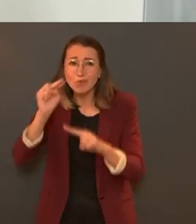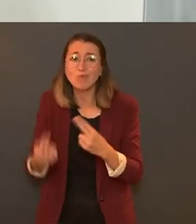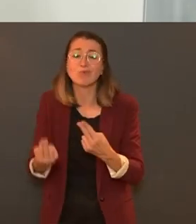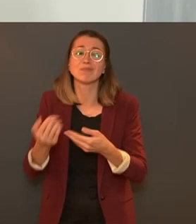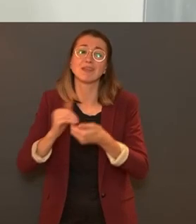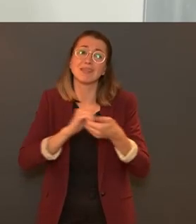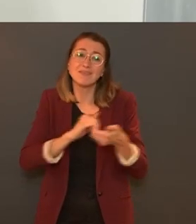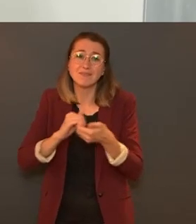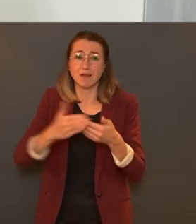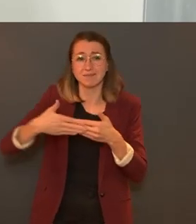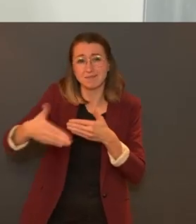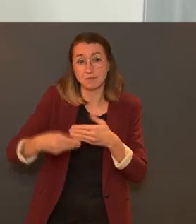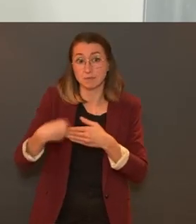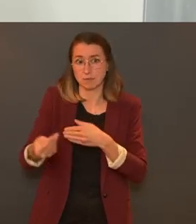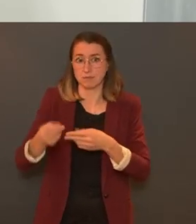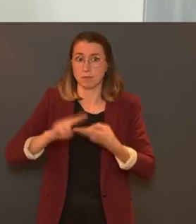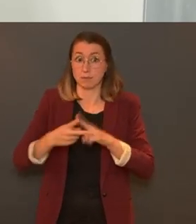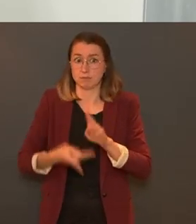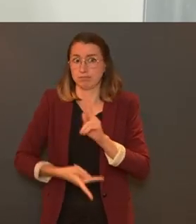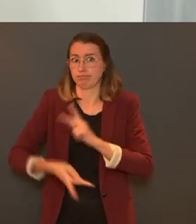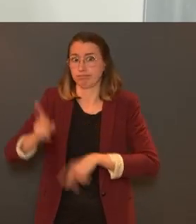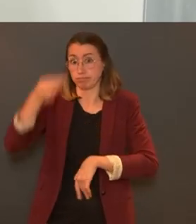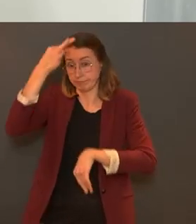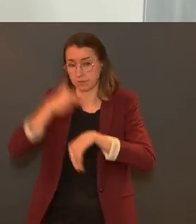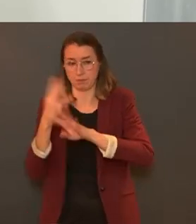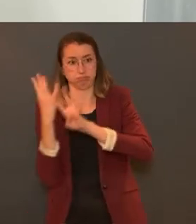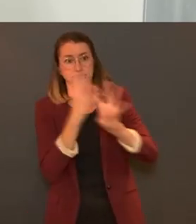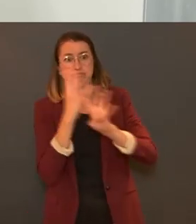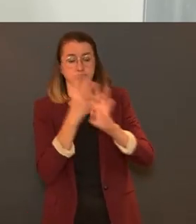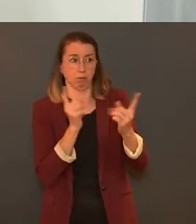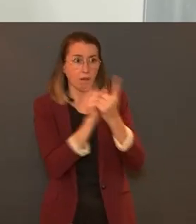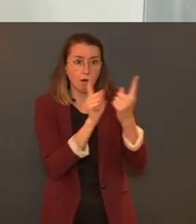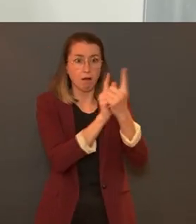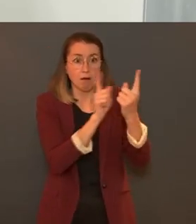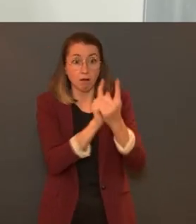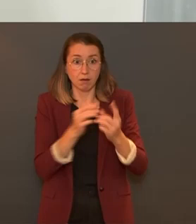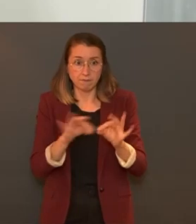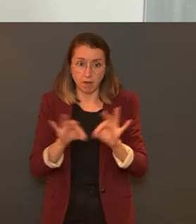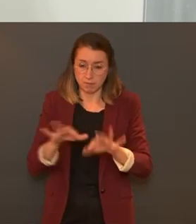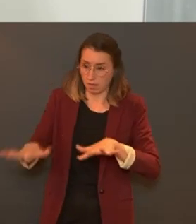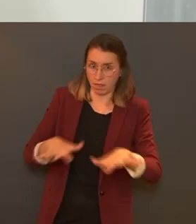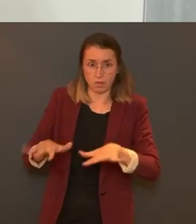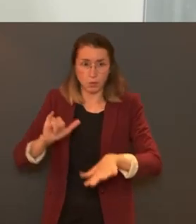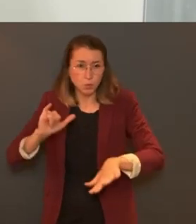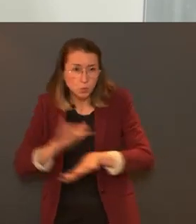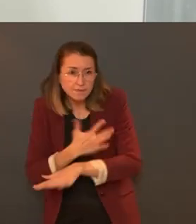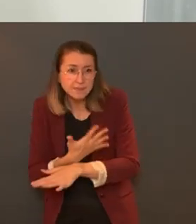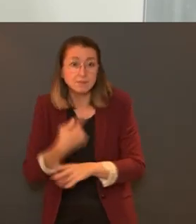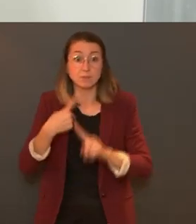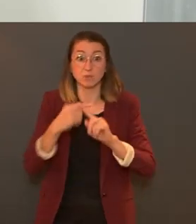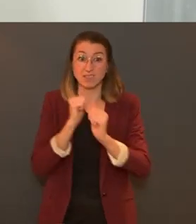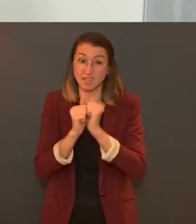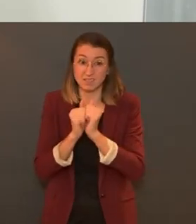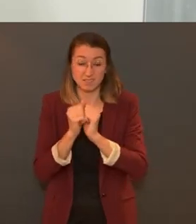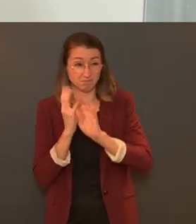médecine généraliste et au final entraîner une demande très forte de testing. Or, toute la procédure